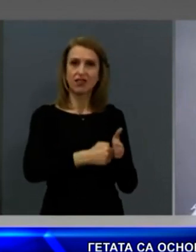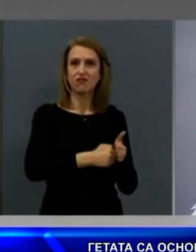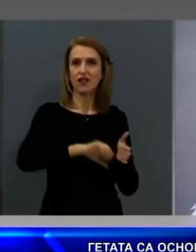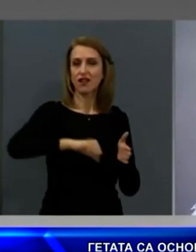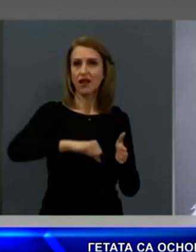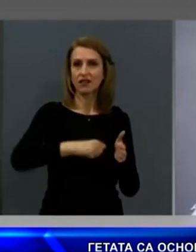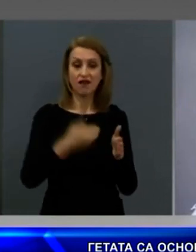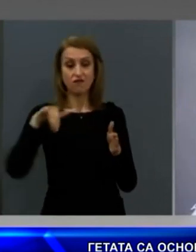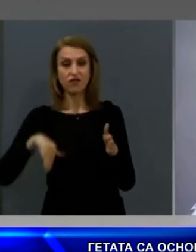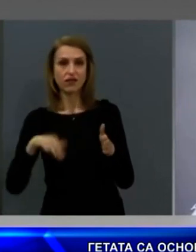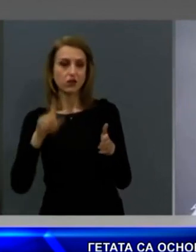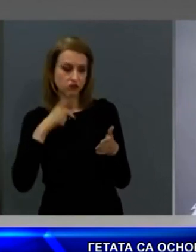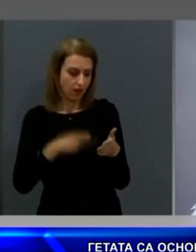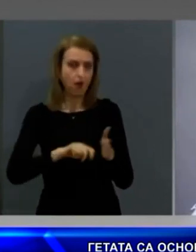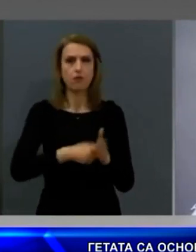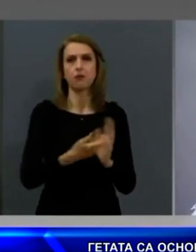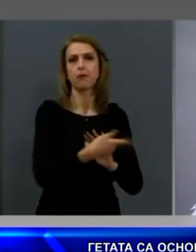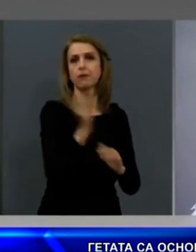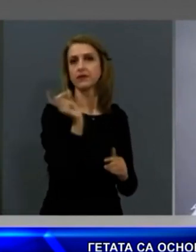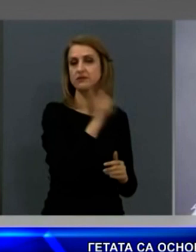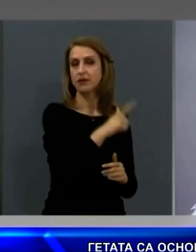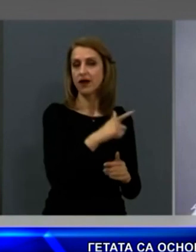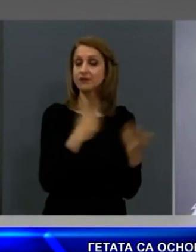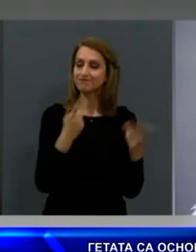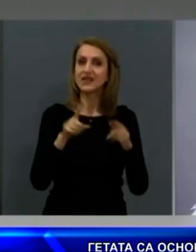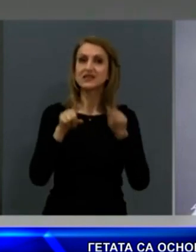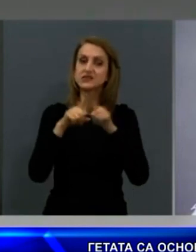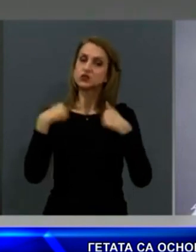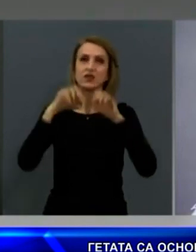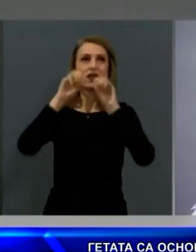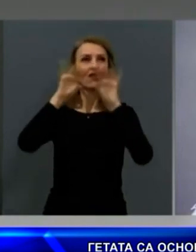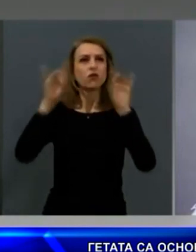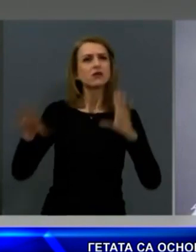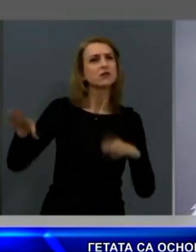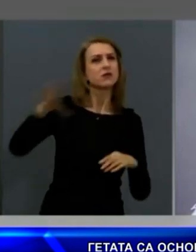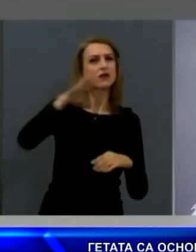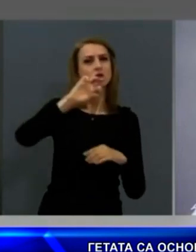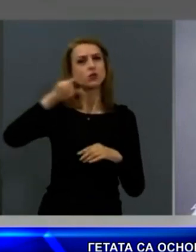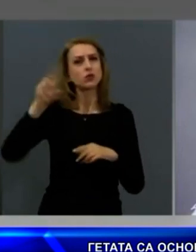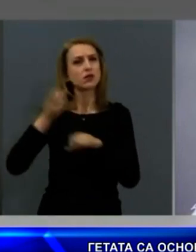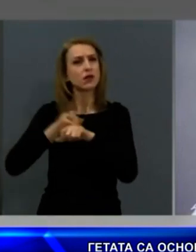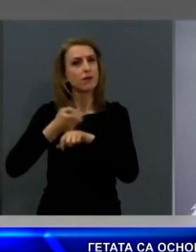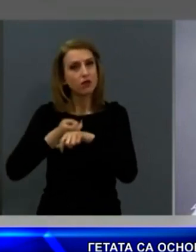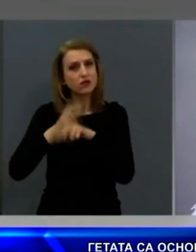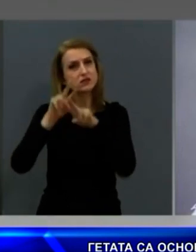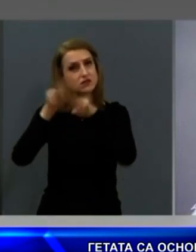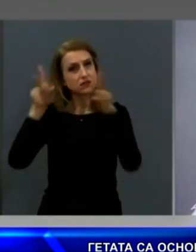Ние сме сигнализирали до всички наши колеги подобния неща, да бъдат доста сериозно